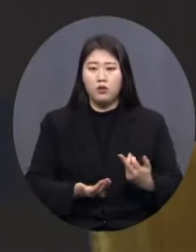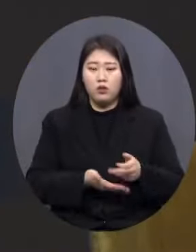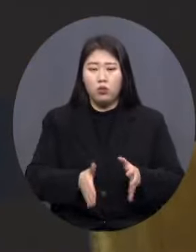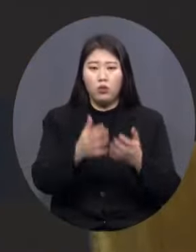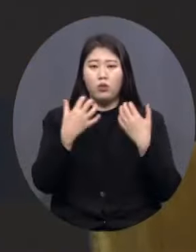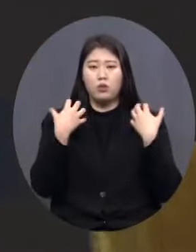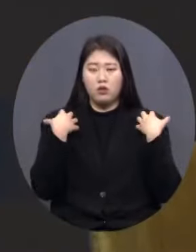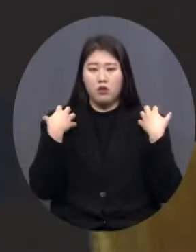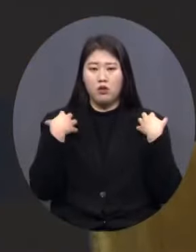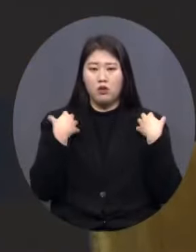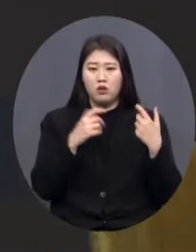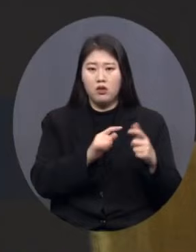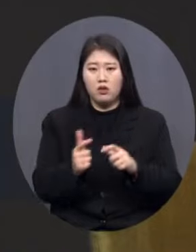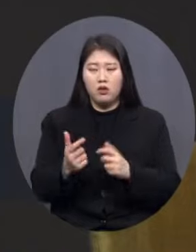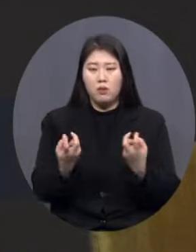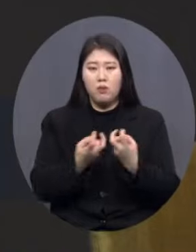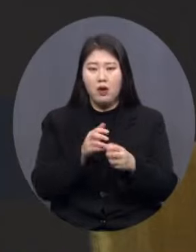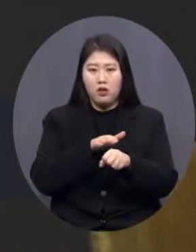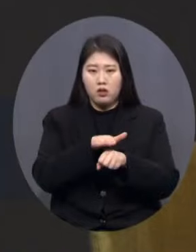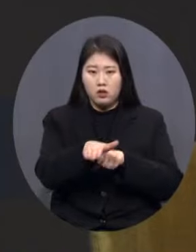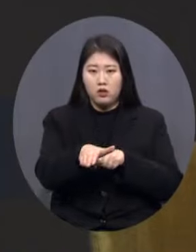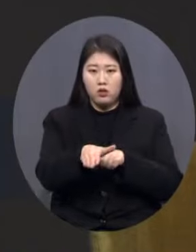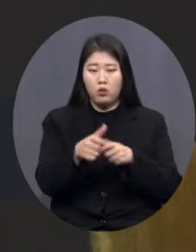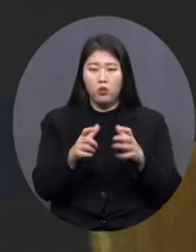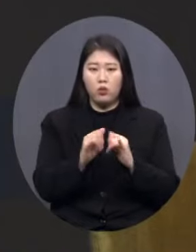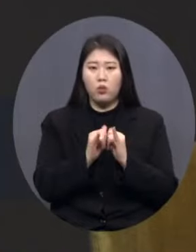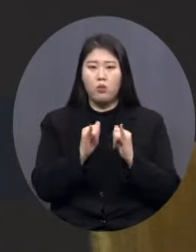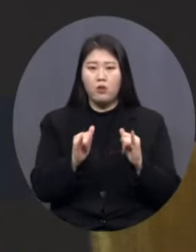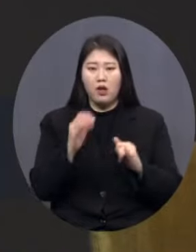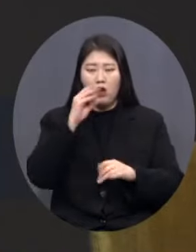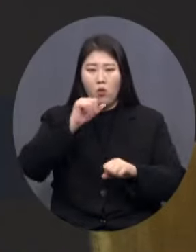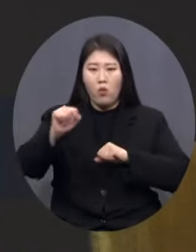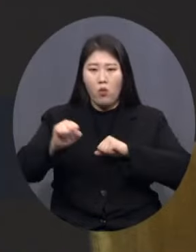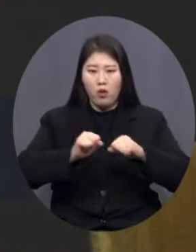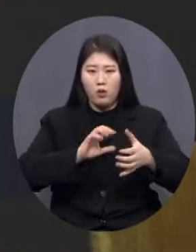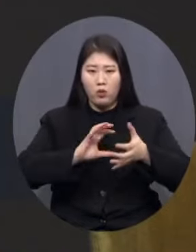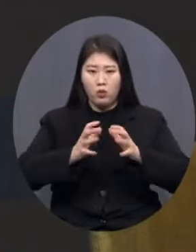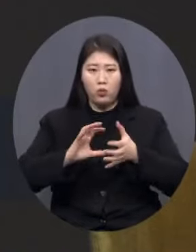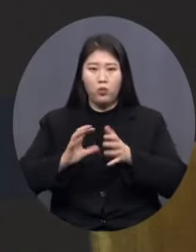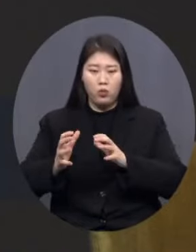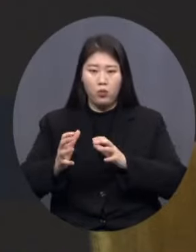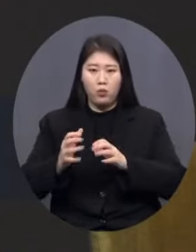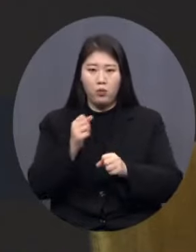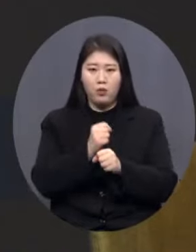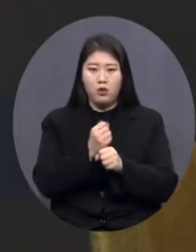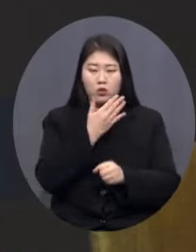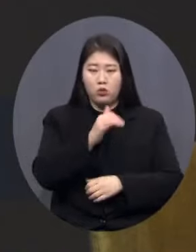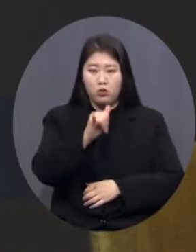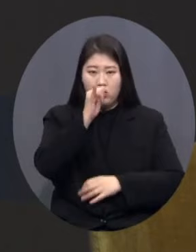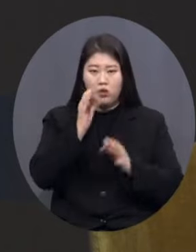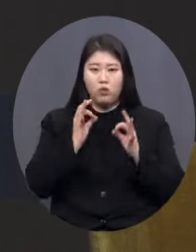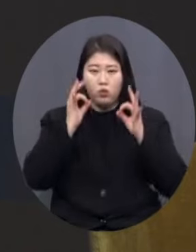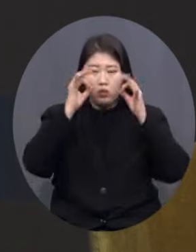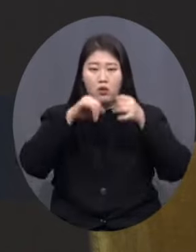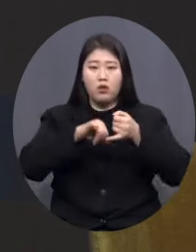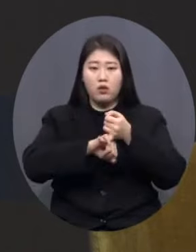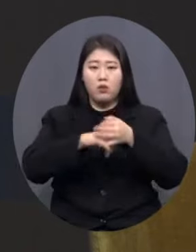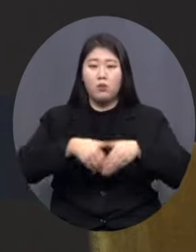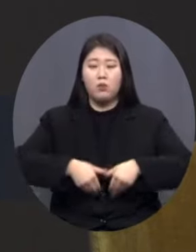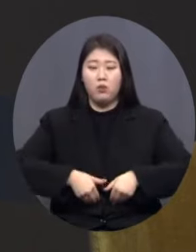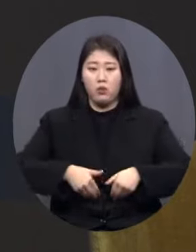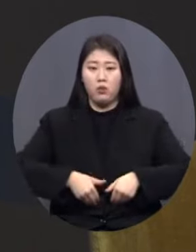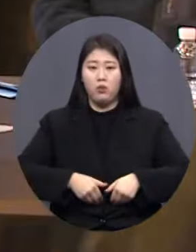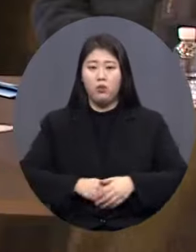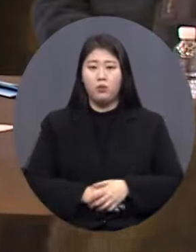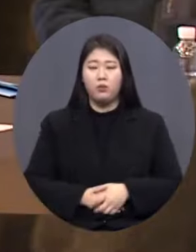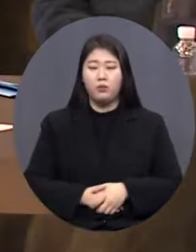다양한 방식으로 도민들의 그런 활발한 토론회장이 마련될 수 있도록 노력하는 게 중요하다고